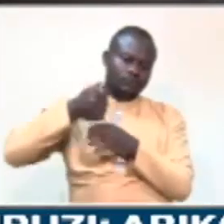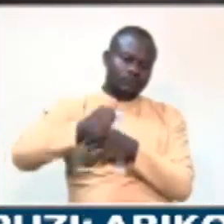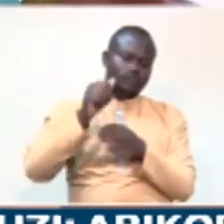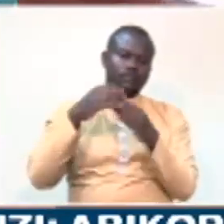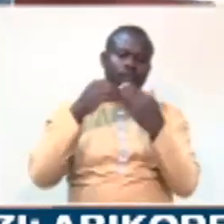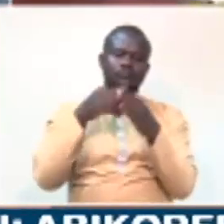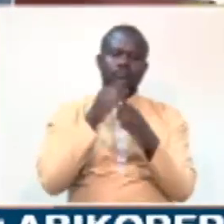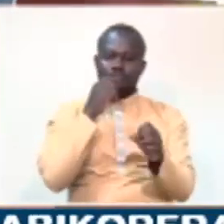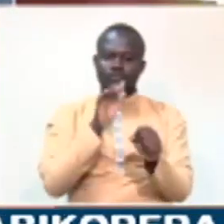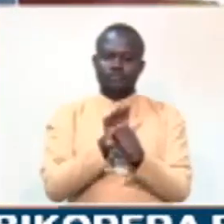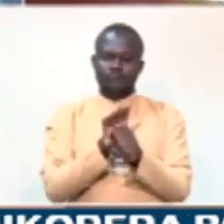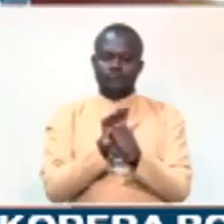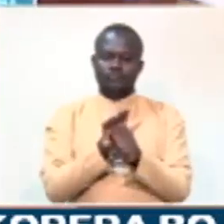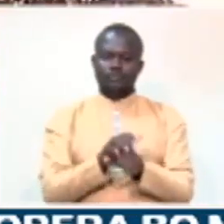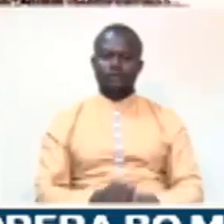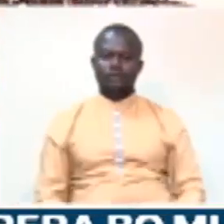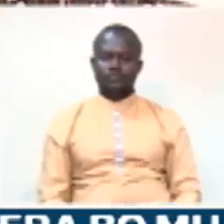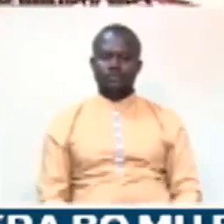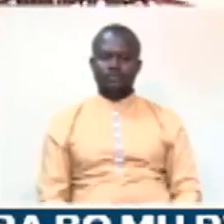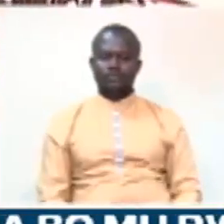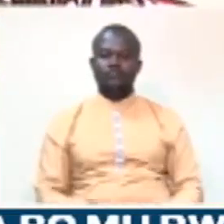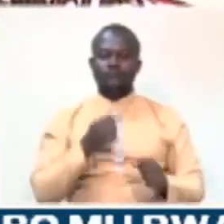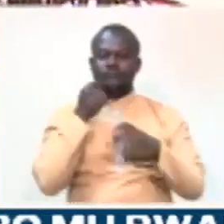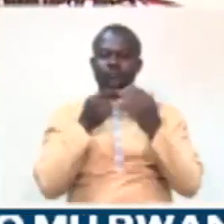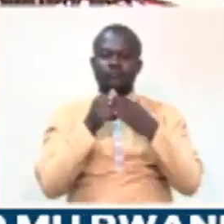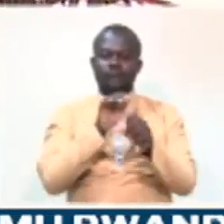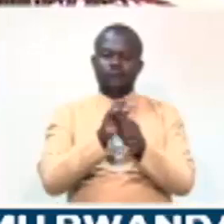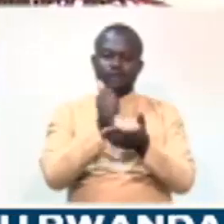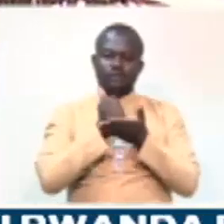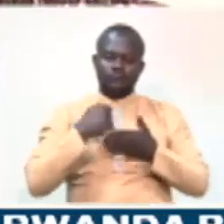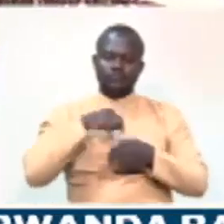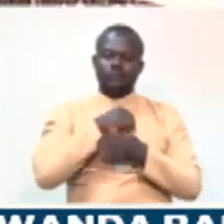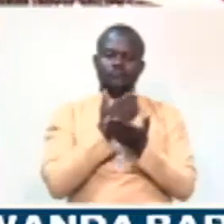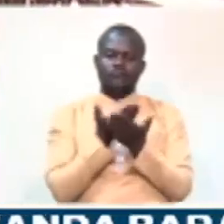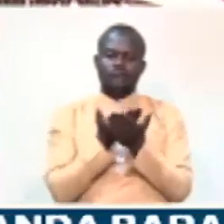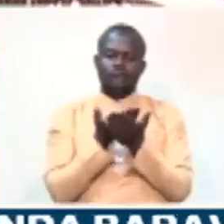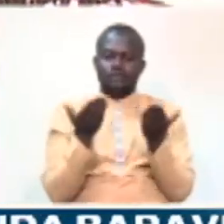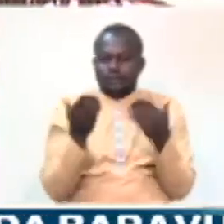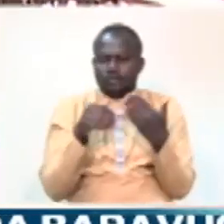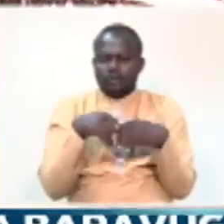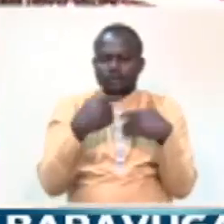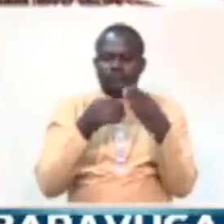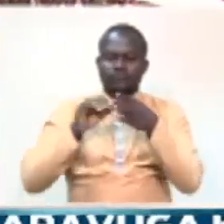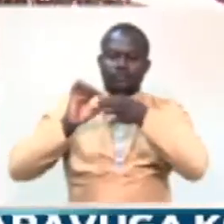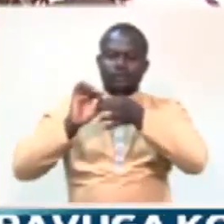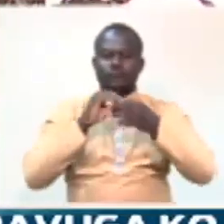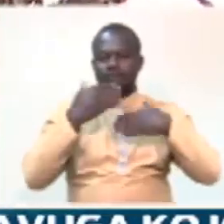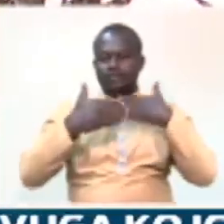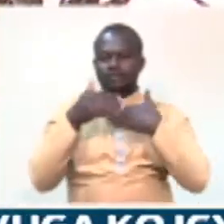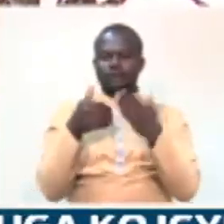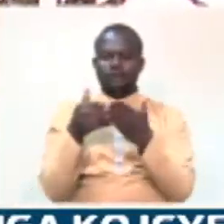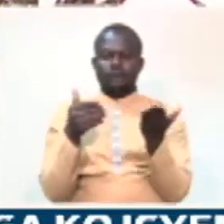abazikuriye basezeranije aba batoye. Ni byinshi badufasha, icyo rero tubasaba no gukomeza ubwo bufatanye bwa hafi na